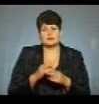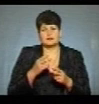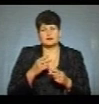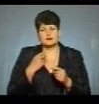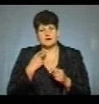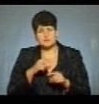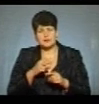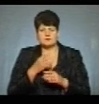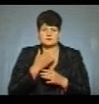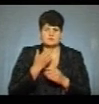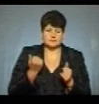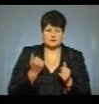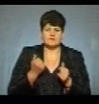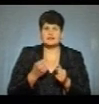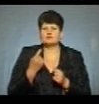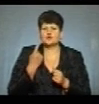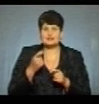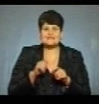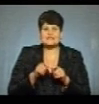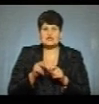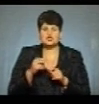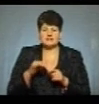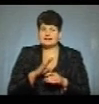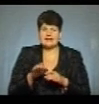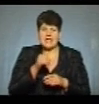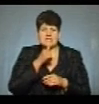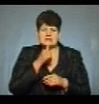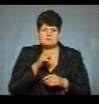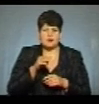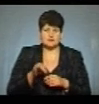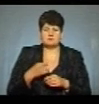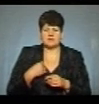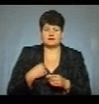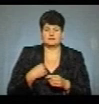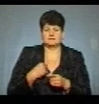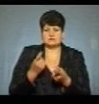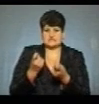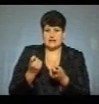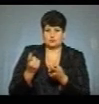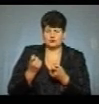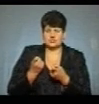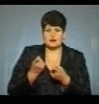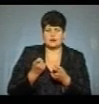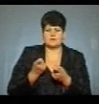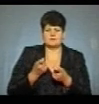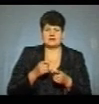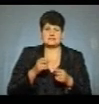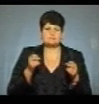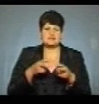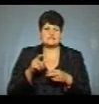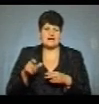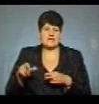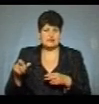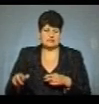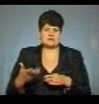ні. Жоден слідчий не є спеціалістом, експертом. І тому ми залучаємо спеціалістів в містобудівній галузі,